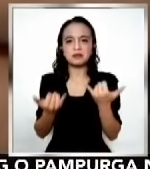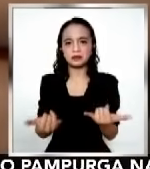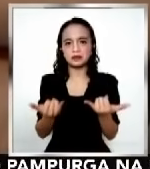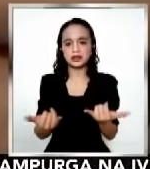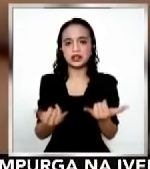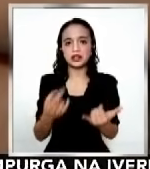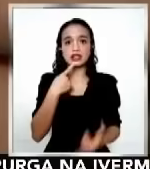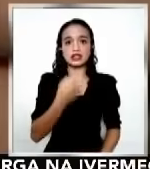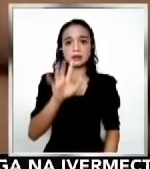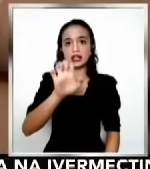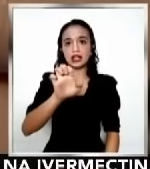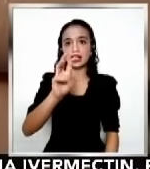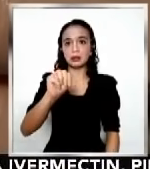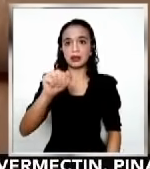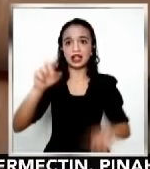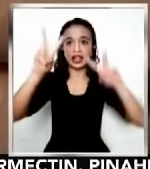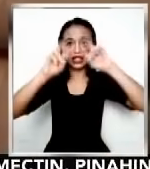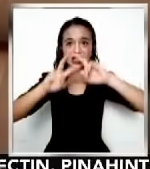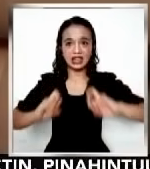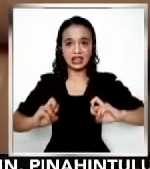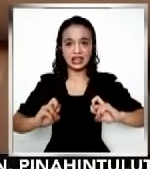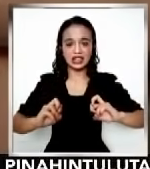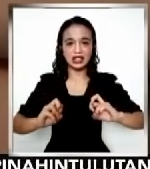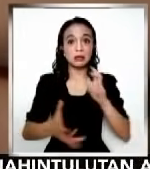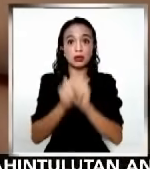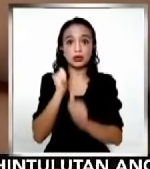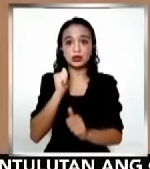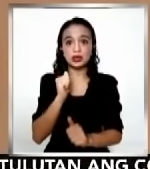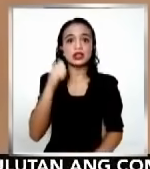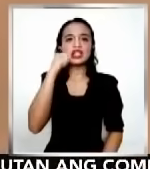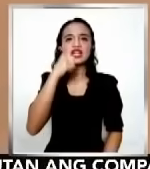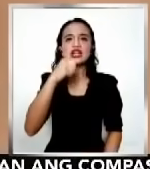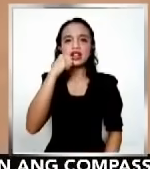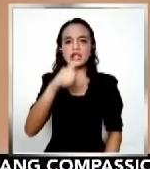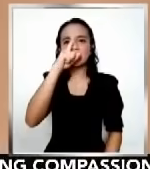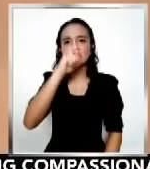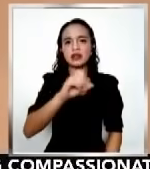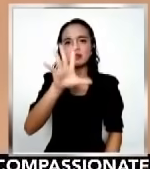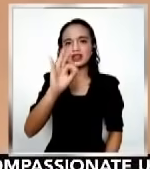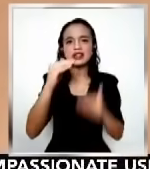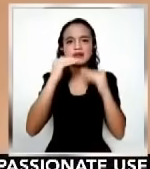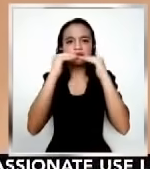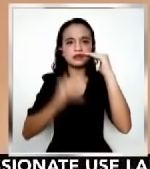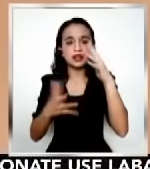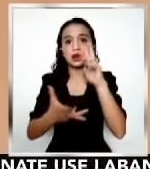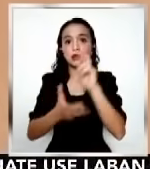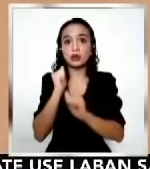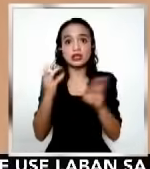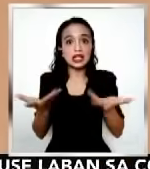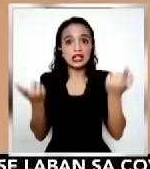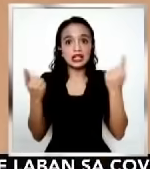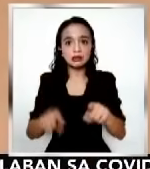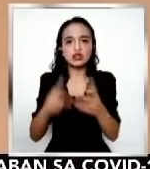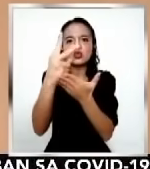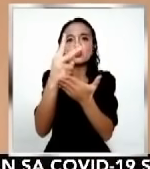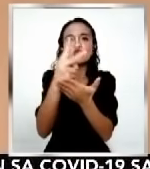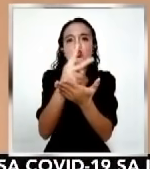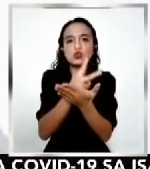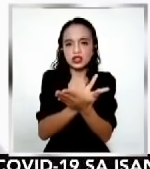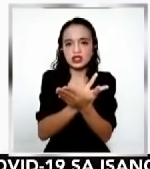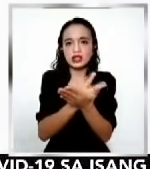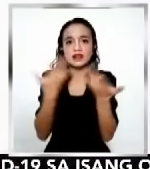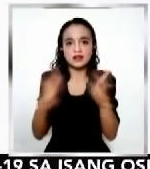karamihan sa mga kaso ay mga babaeng 59 years old pababa. Karamihan ay nangyari 2 linggo matapos ang unang dose ng